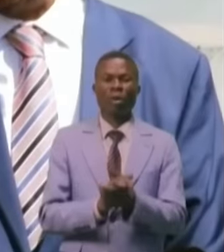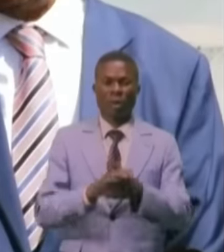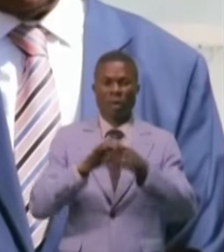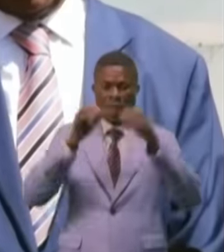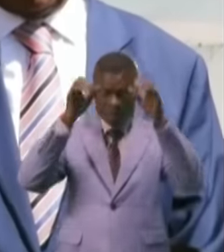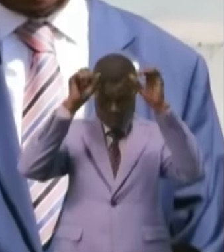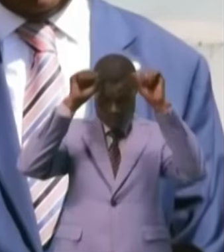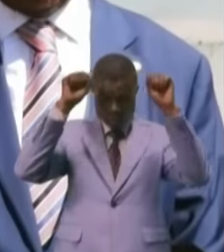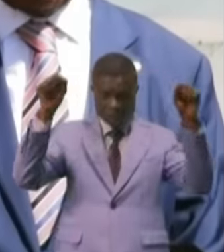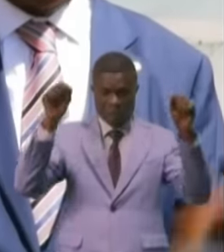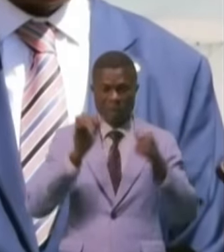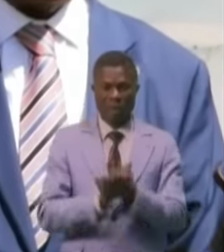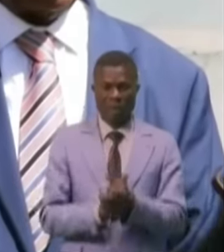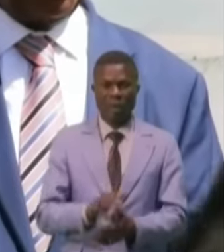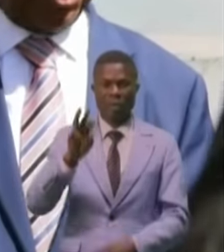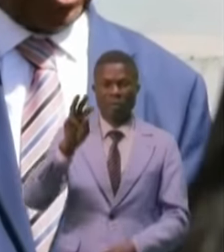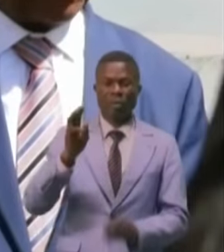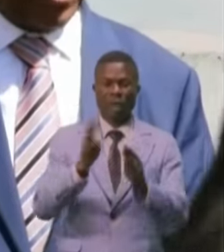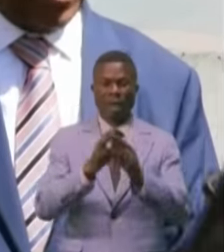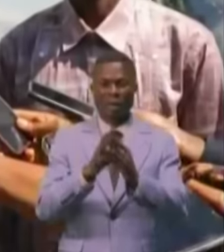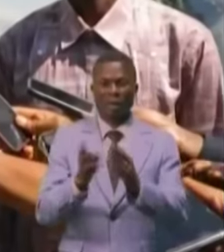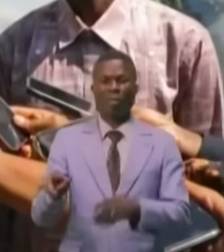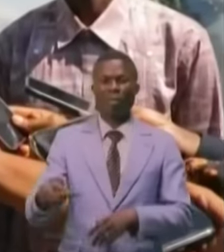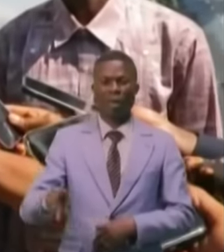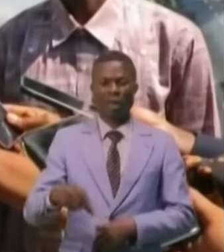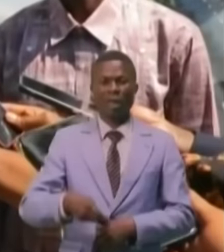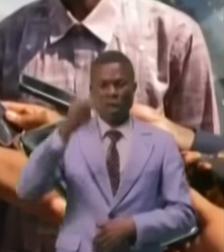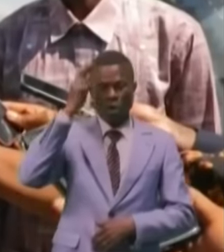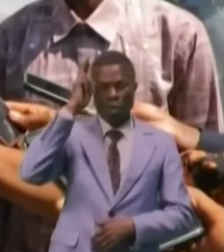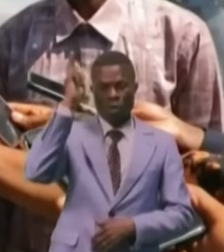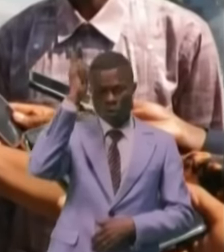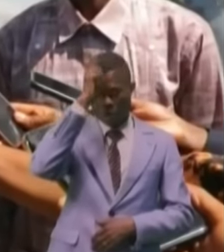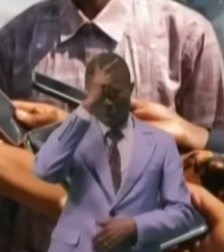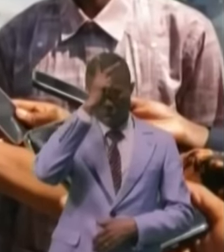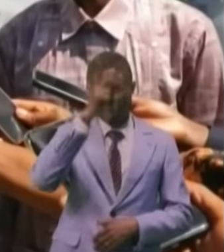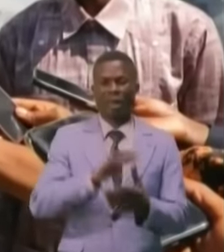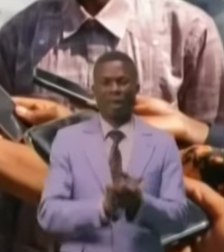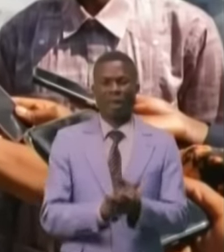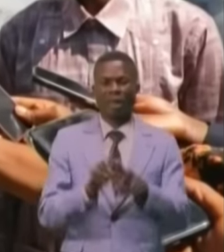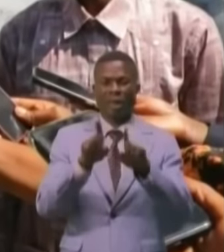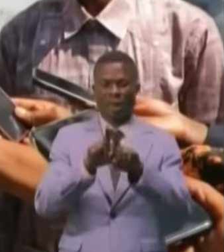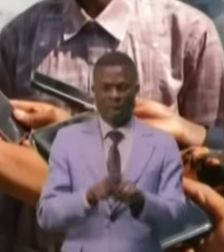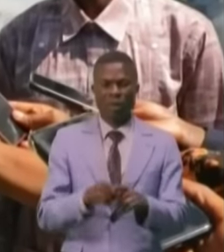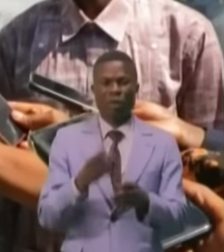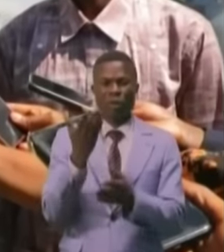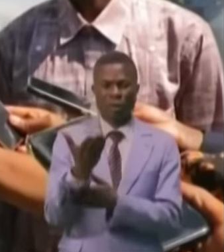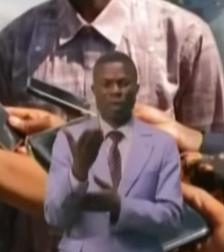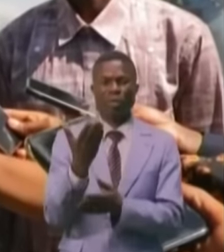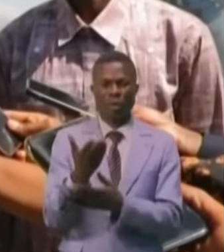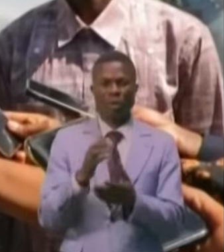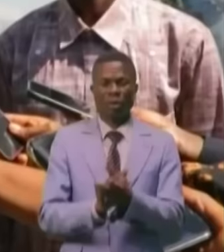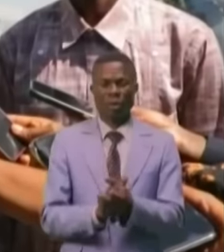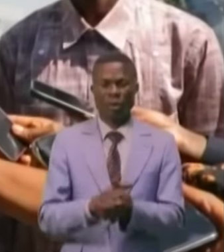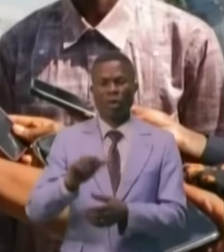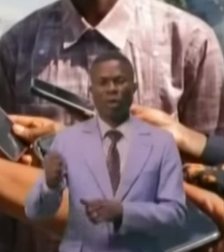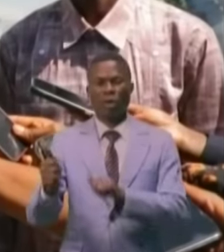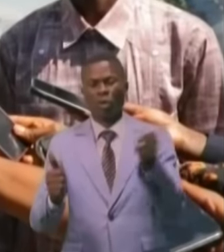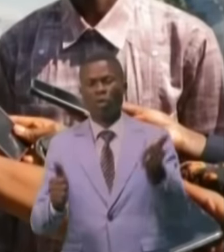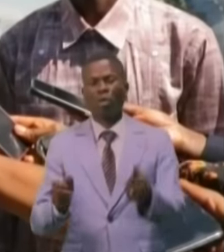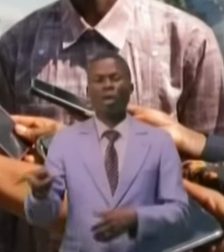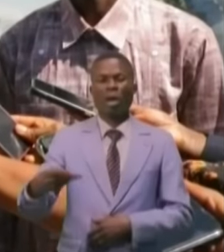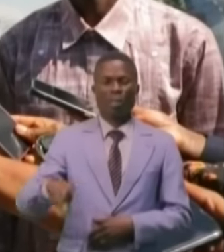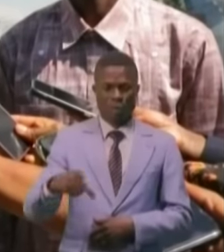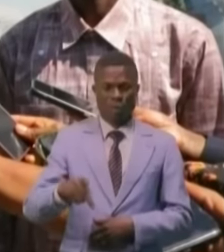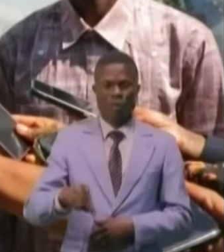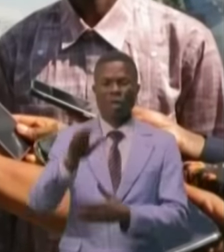représentants de la population du Haut-Katanga. Ceci va constituer aussi un appel pour d'autres provinces à faire la